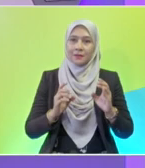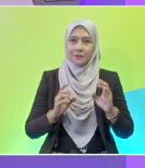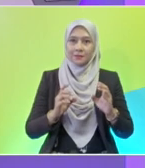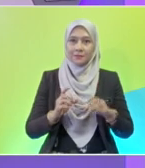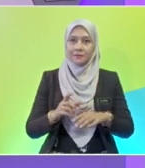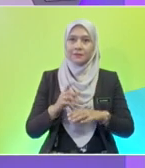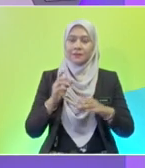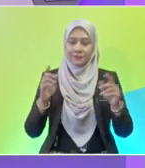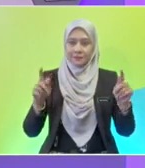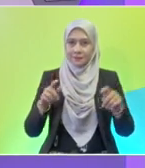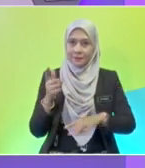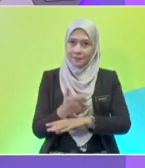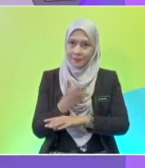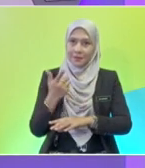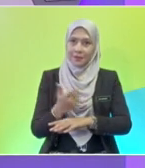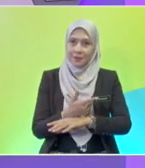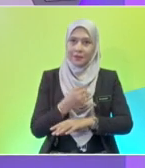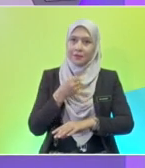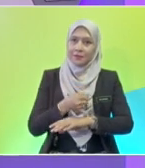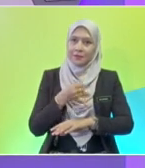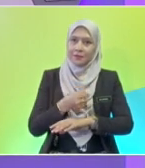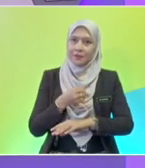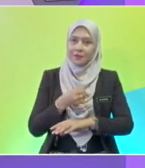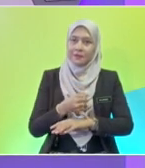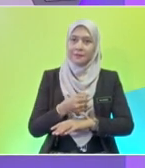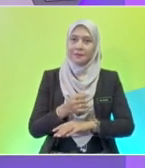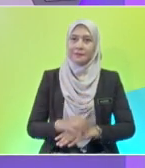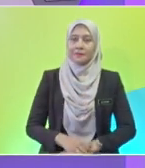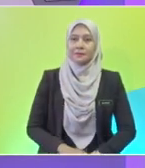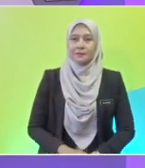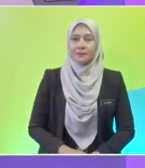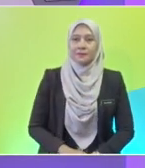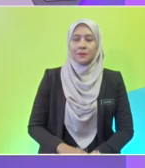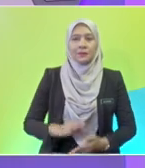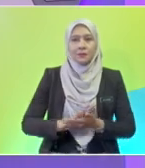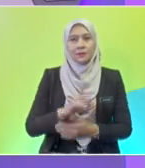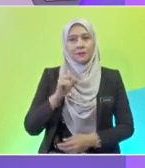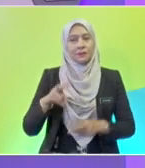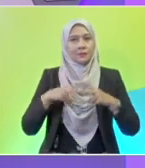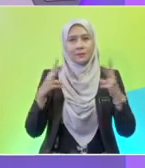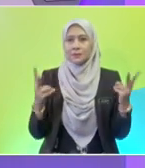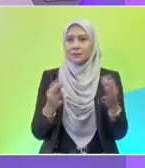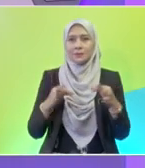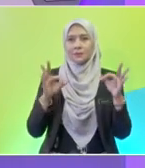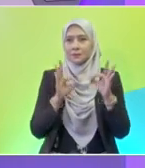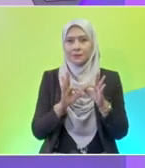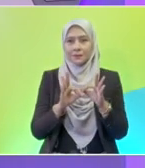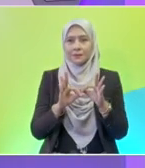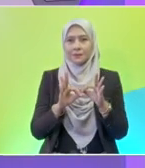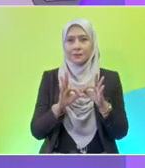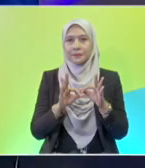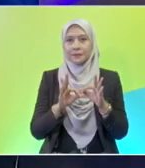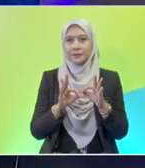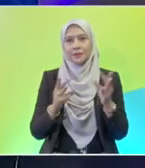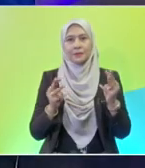getah satu nih sangat penting ada setengah orang yang dirasa kata satu ini senang lah tak bayar